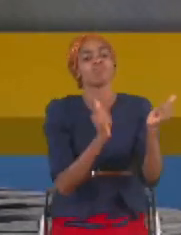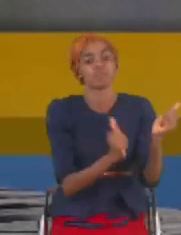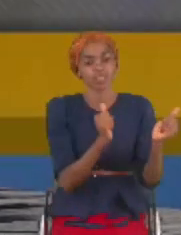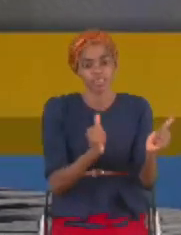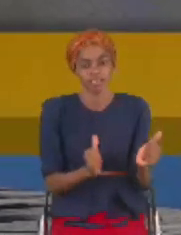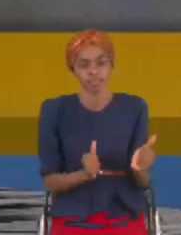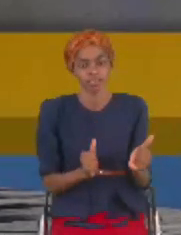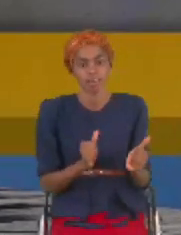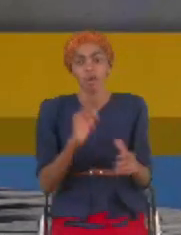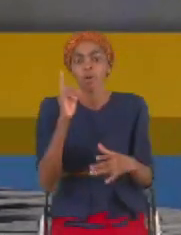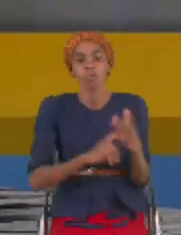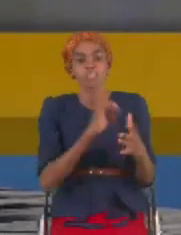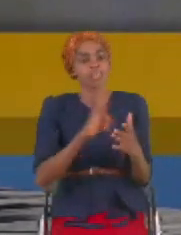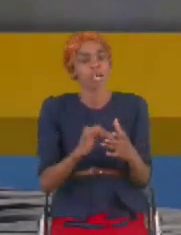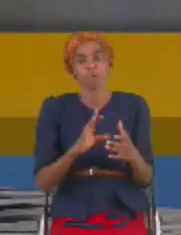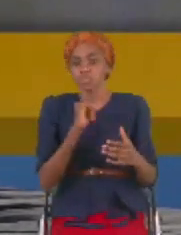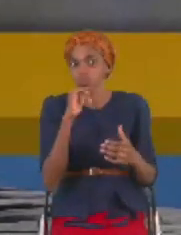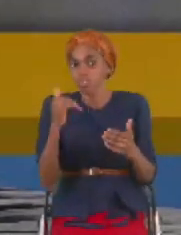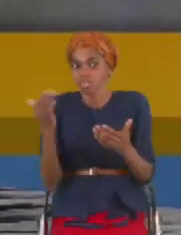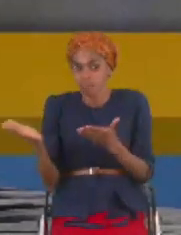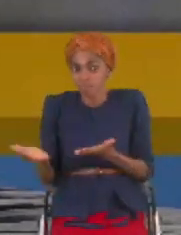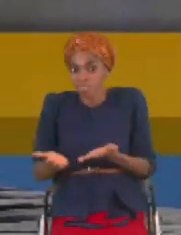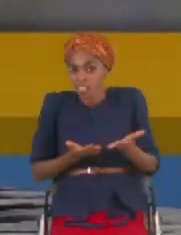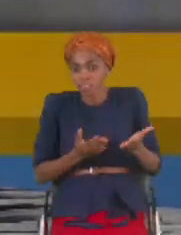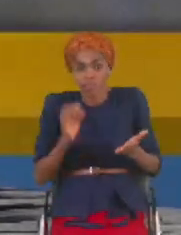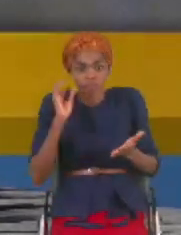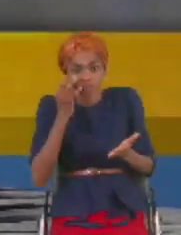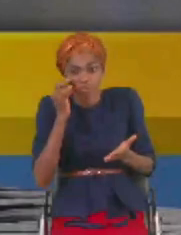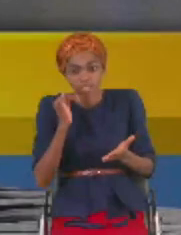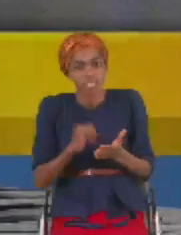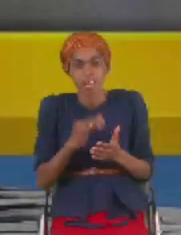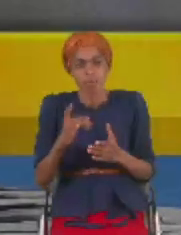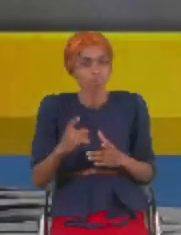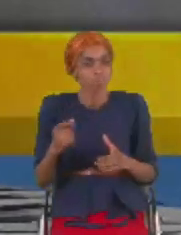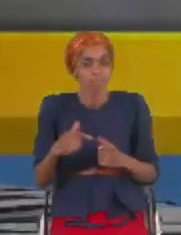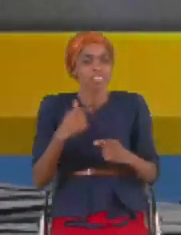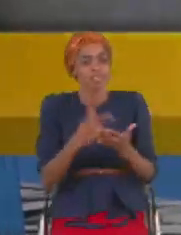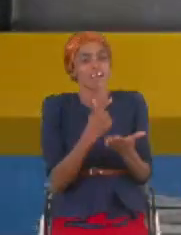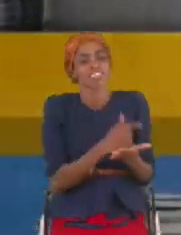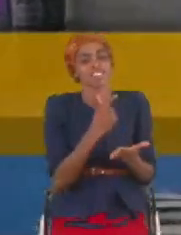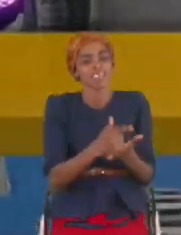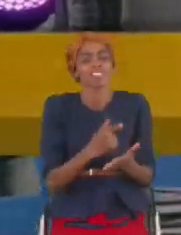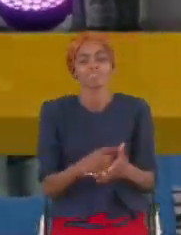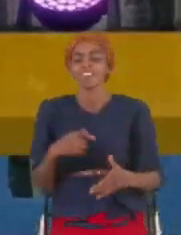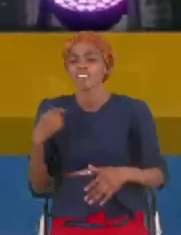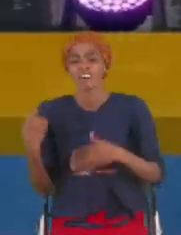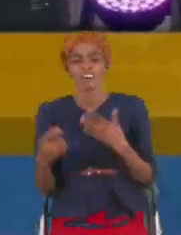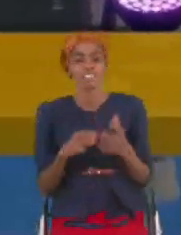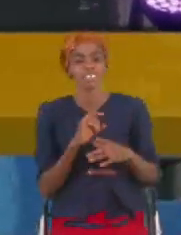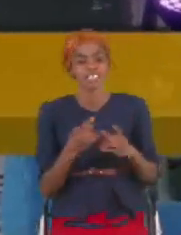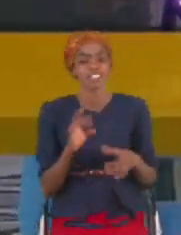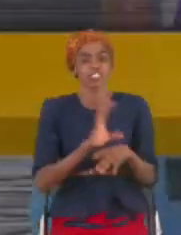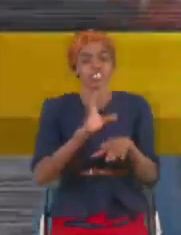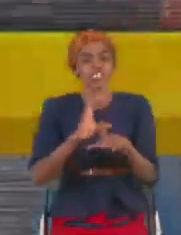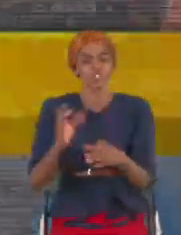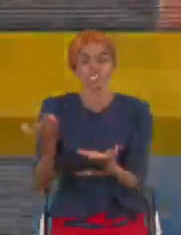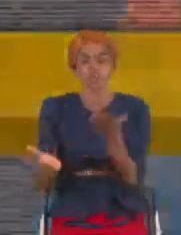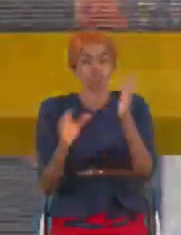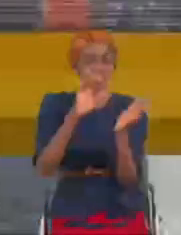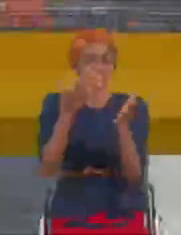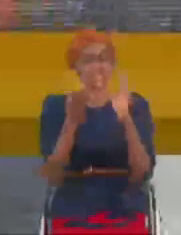et éviter tout ce qui va pas porter de fruits de ce qui va engendrer des disputes des querelles des